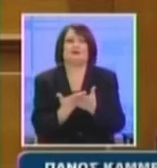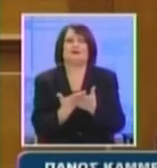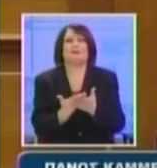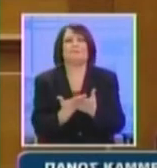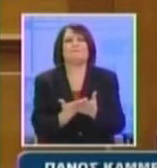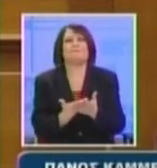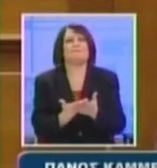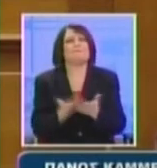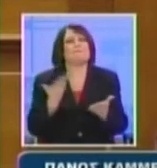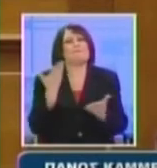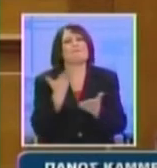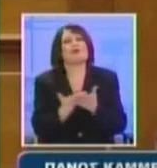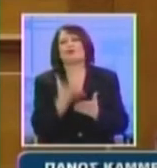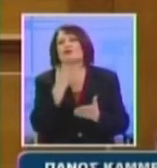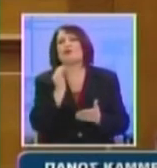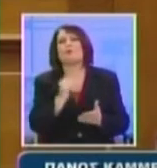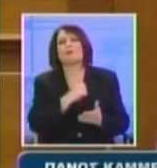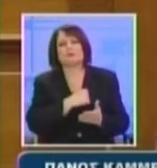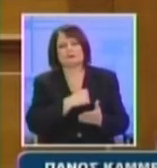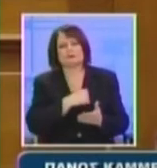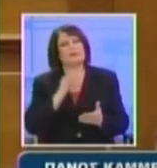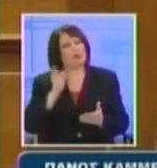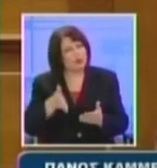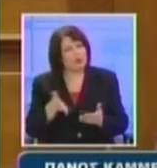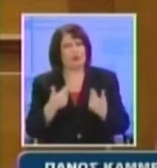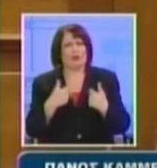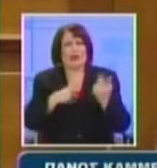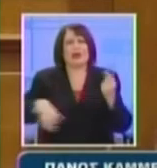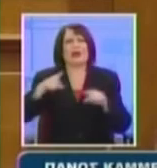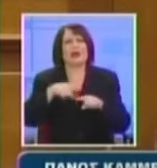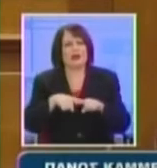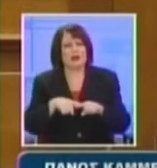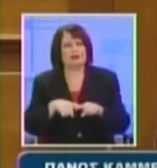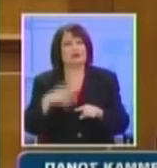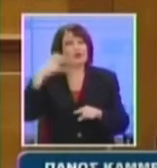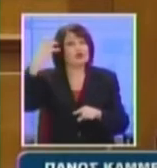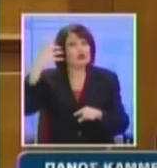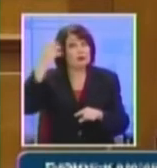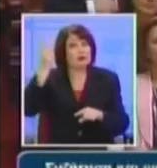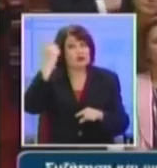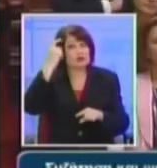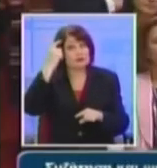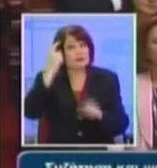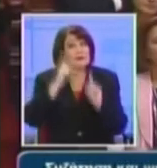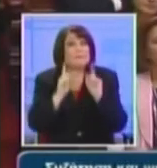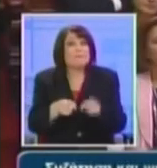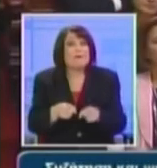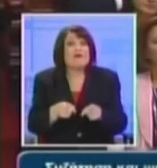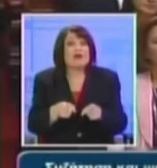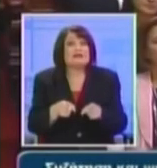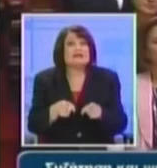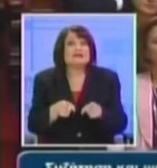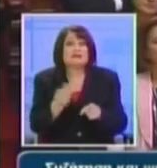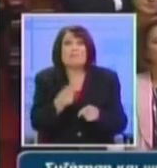πρόταση. Διότι πιστεύουμε ότι μπορεί ο ελληνικός λαός, σοφότερος όλων, να αποφασίσει για μια